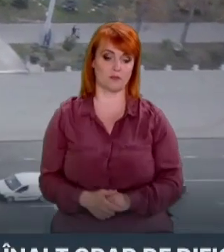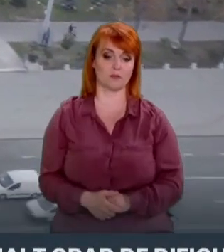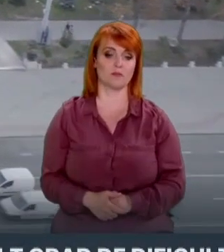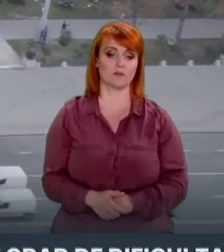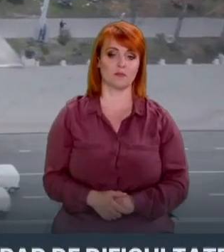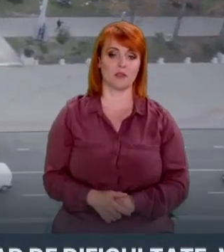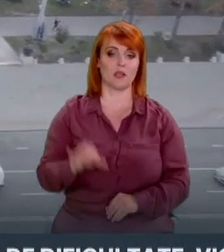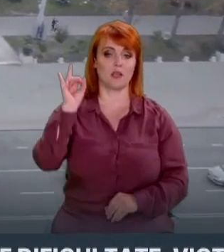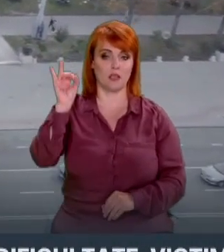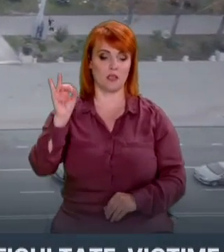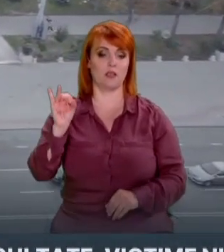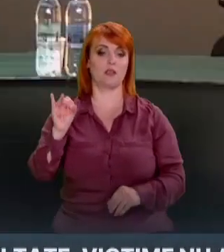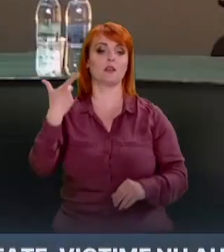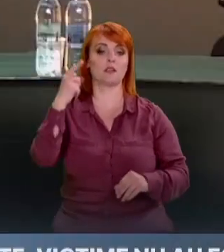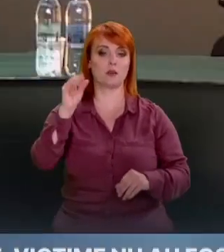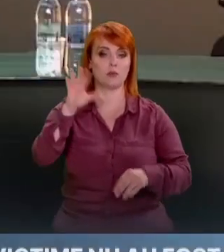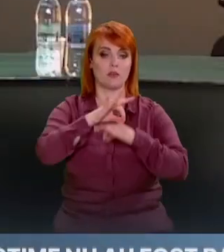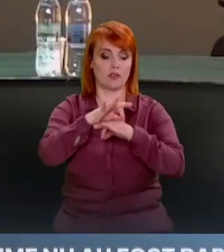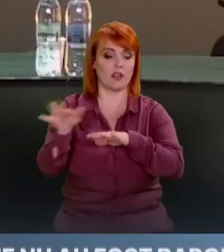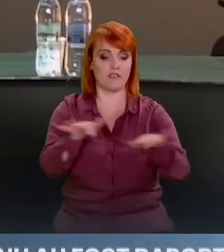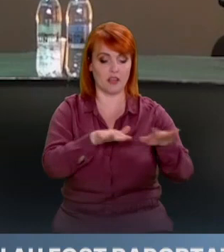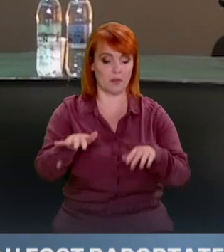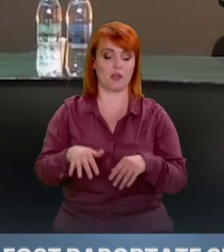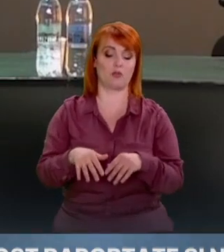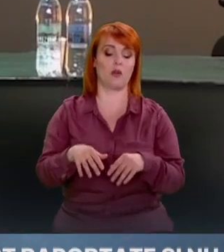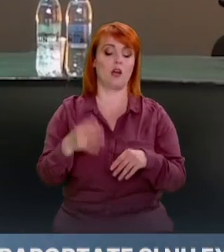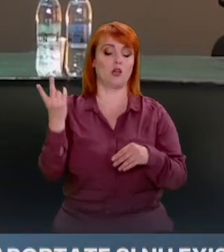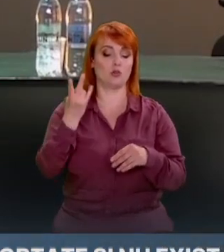în zona unde se va desfășura evenimentul. Opoziția